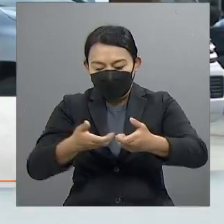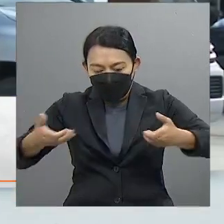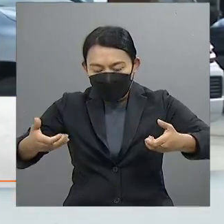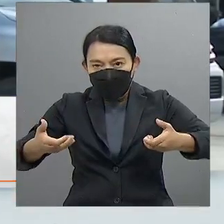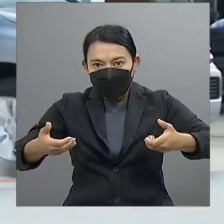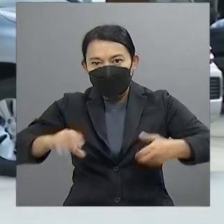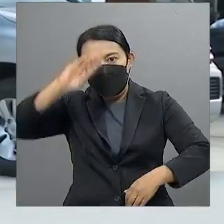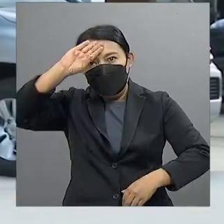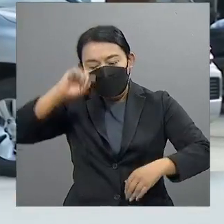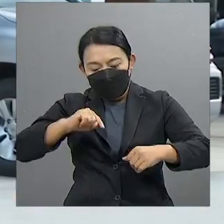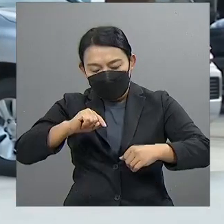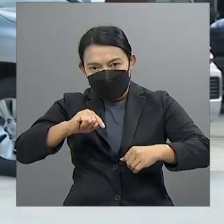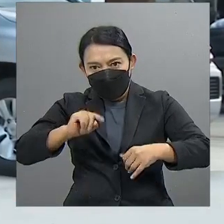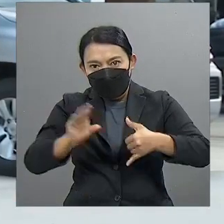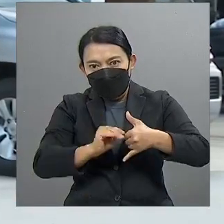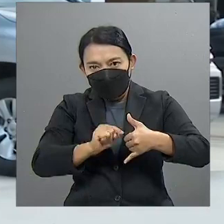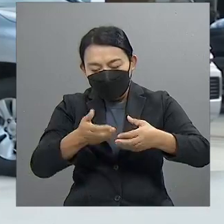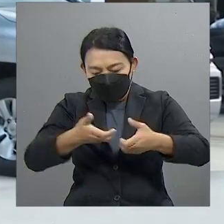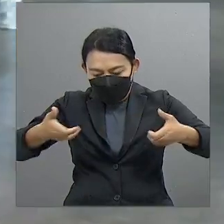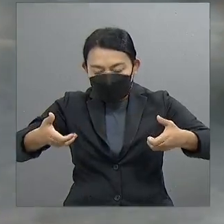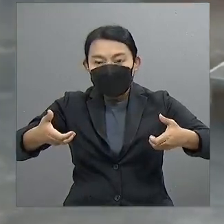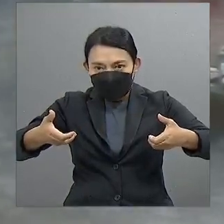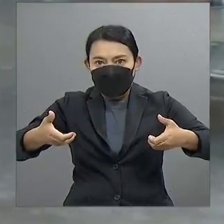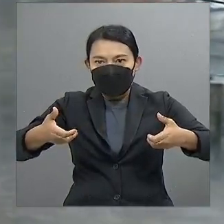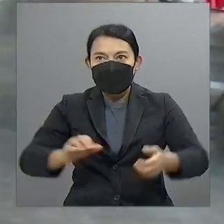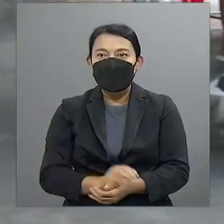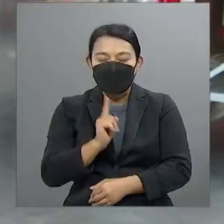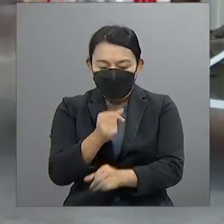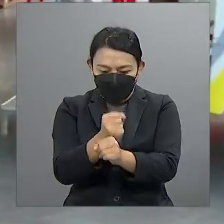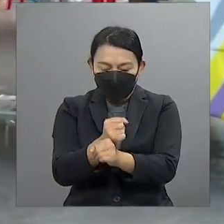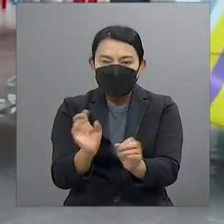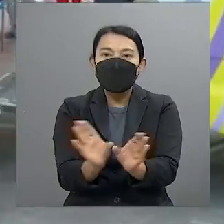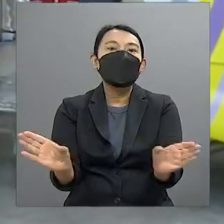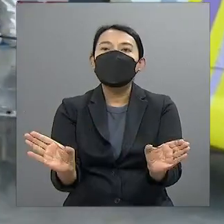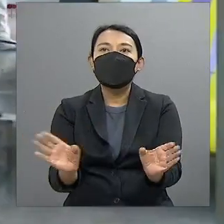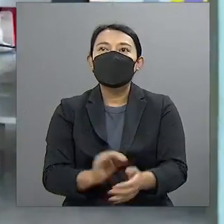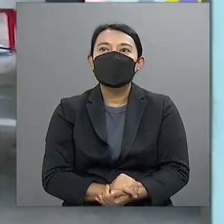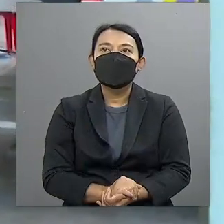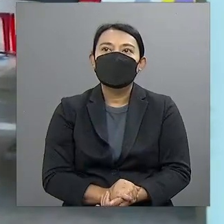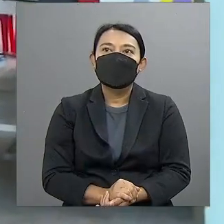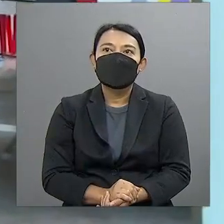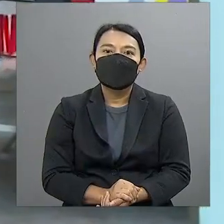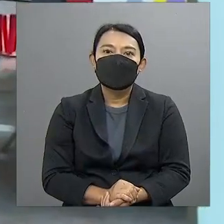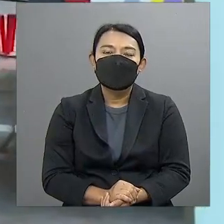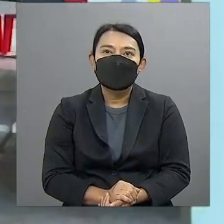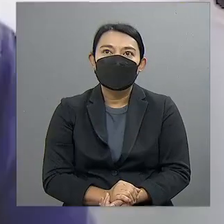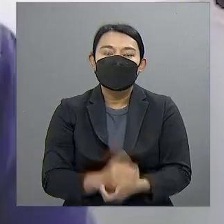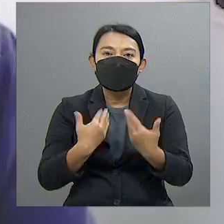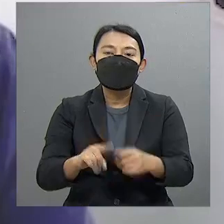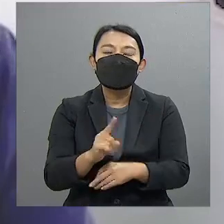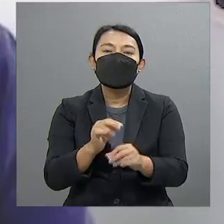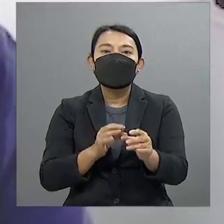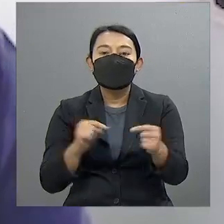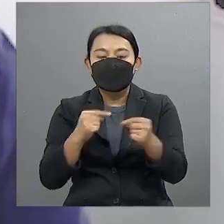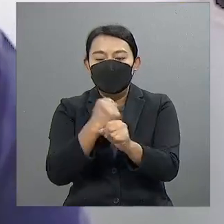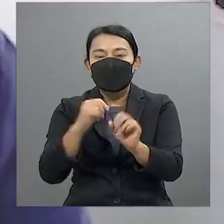ที่ติดเชื้อเนี่ยออกจากการผลิตอันนี้แน่นอนเราต้องทำนะครับแล้วจากนั้นนะครับก็จะนำไปสู่เรื่องของกระบวนการแบบ GMP ที่ผมพูดเมื่อกี้นะครับก็คือเรื่องของ